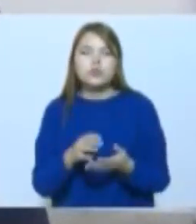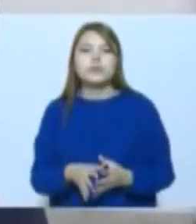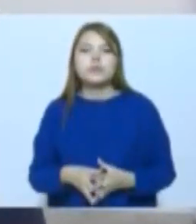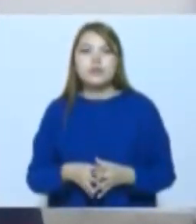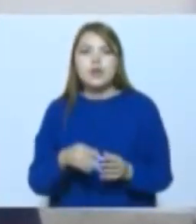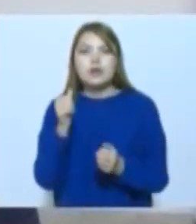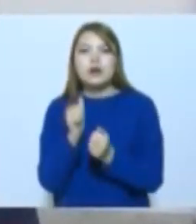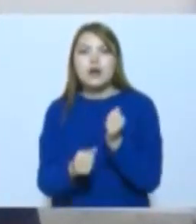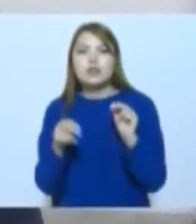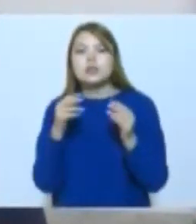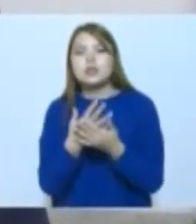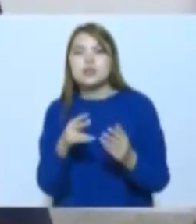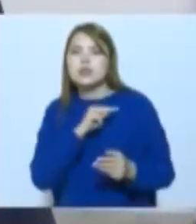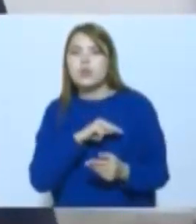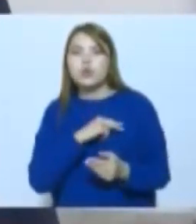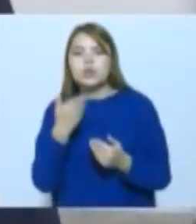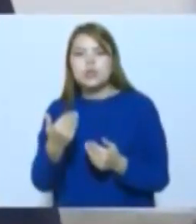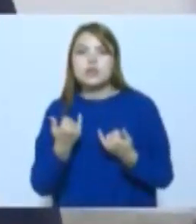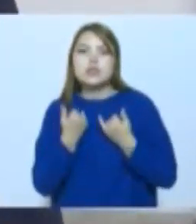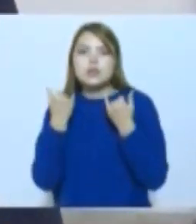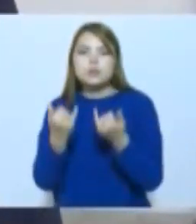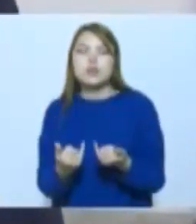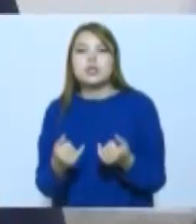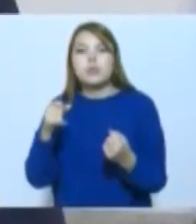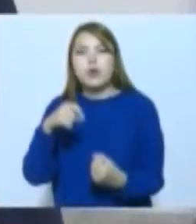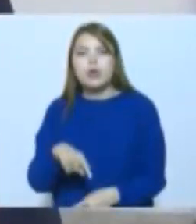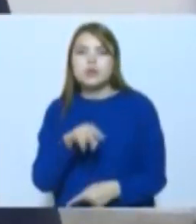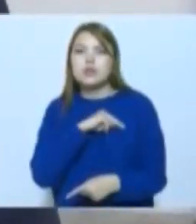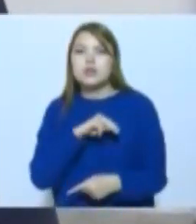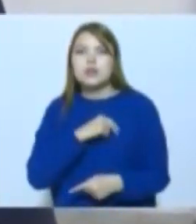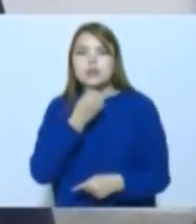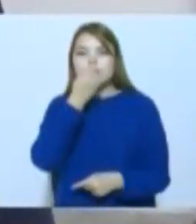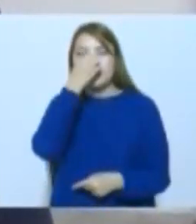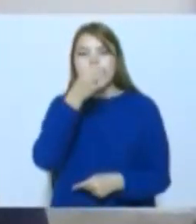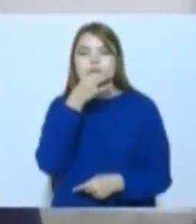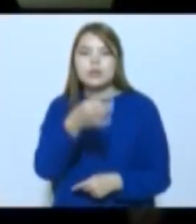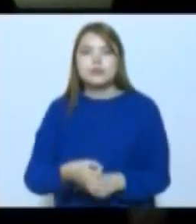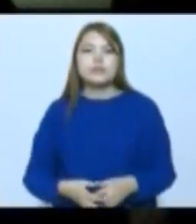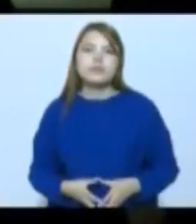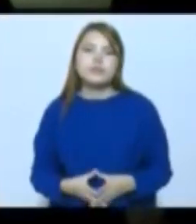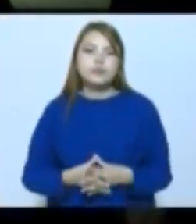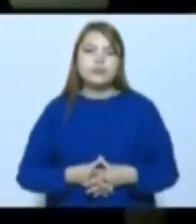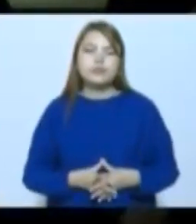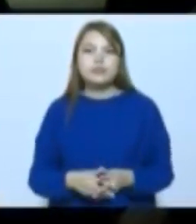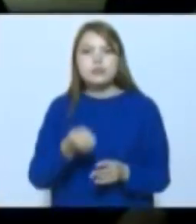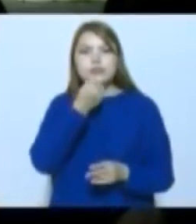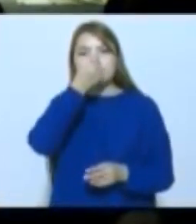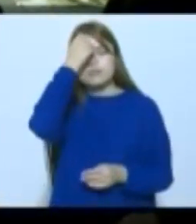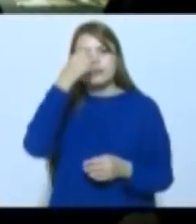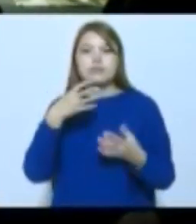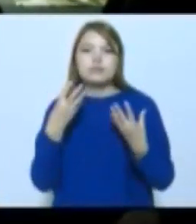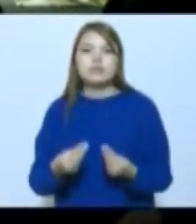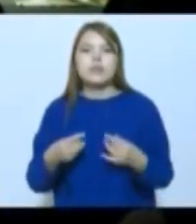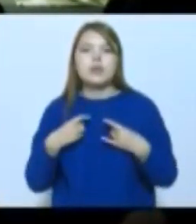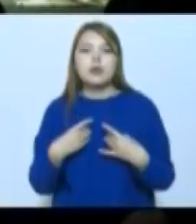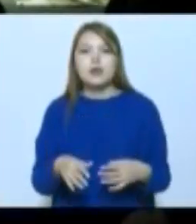қызметкердің еңбегін бағалау, сол еңбегіне қарай алғыс айтып ризашылық білдіру. Алғыс айту мерекесі елімізде